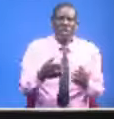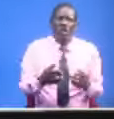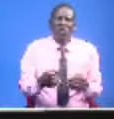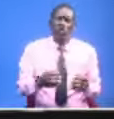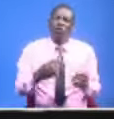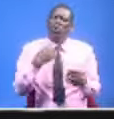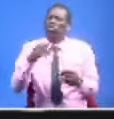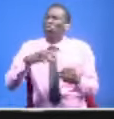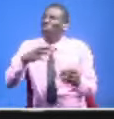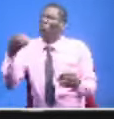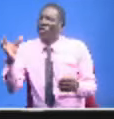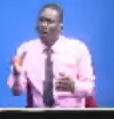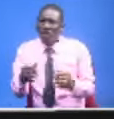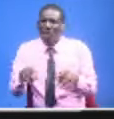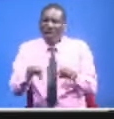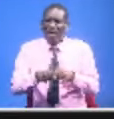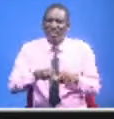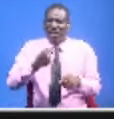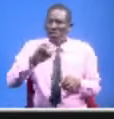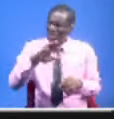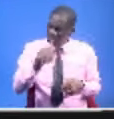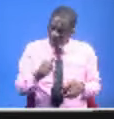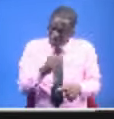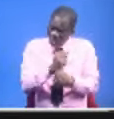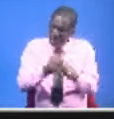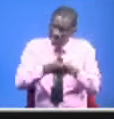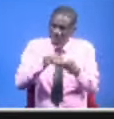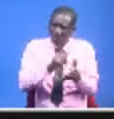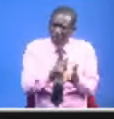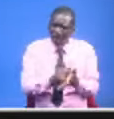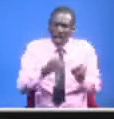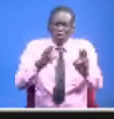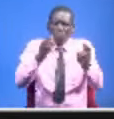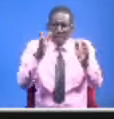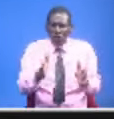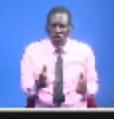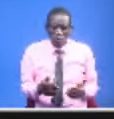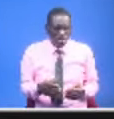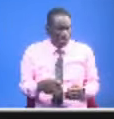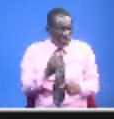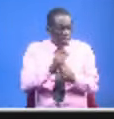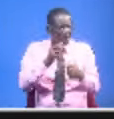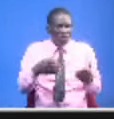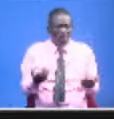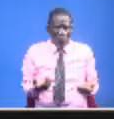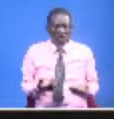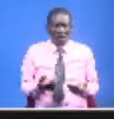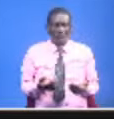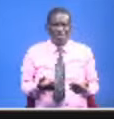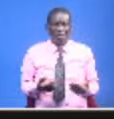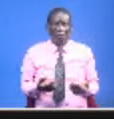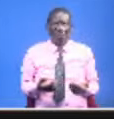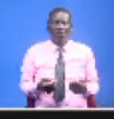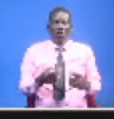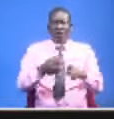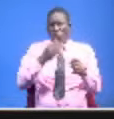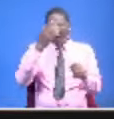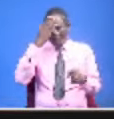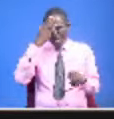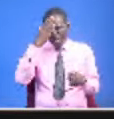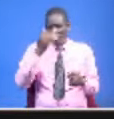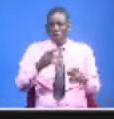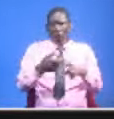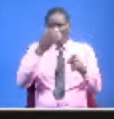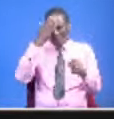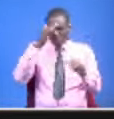hivi, kama mheshimiwa anapelekwa hivi na mwananchi wa kawaida anapelekangwa aje? Eh? Tangu mandi tumeshinda